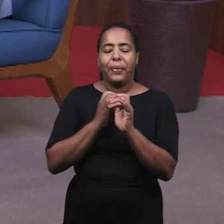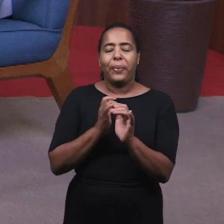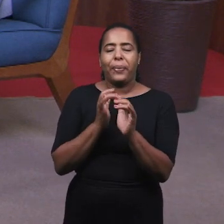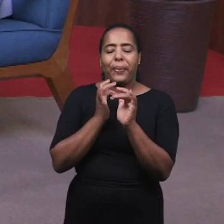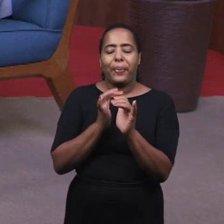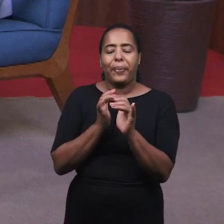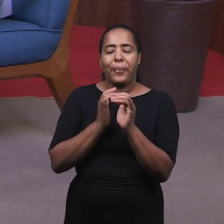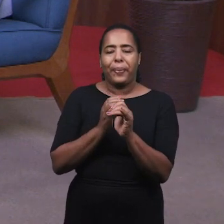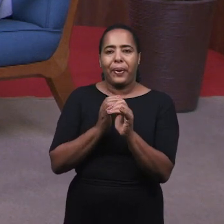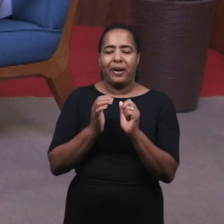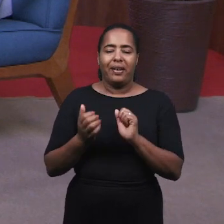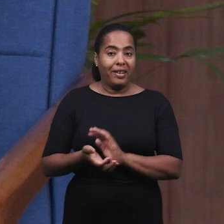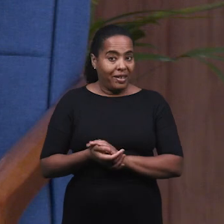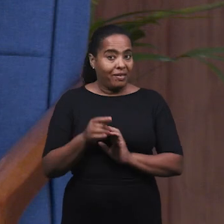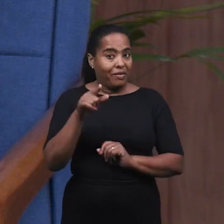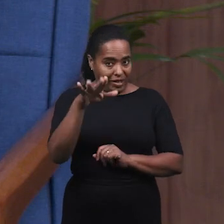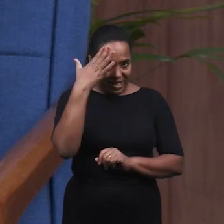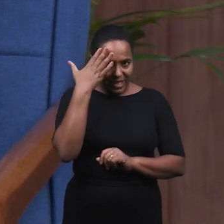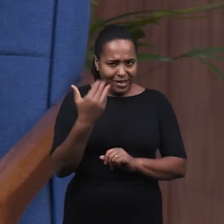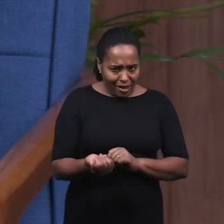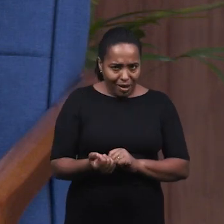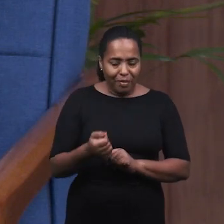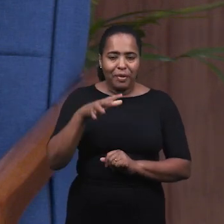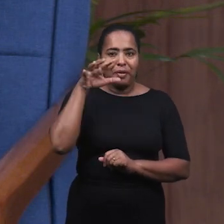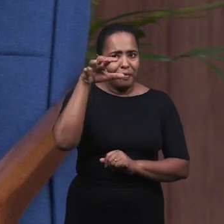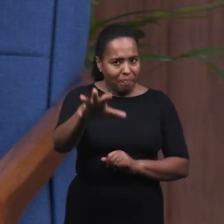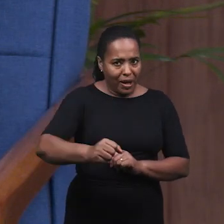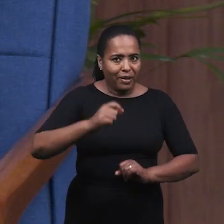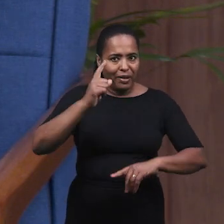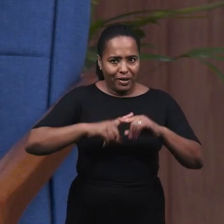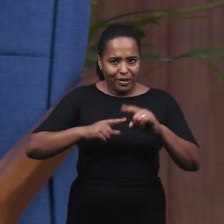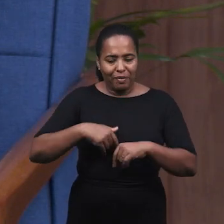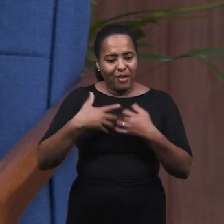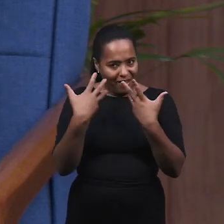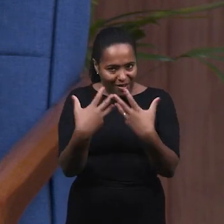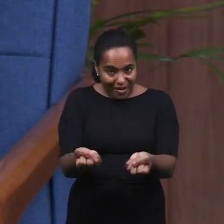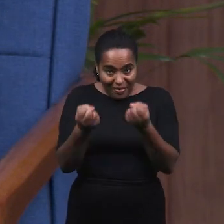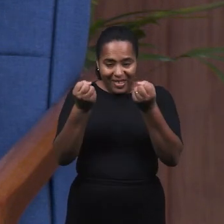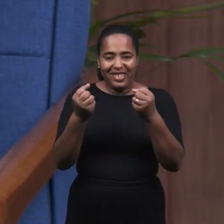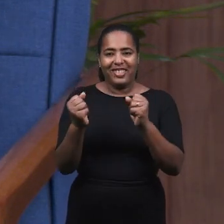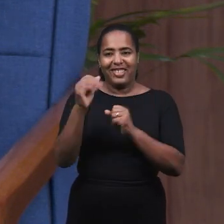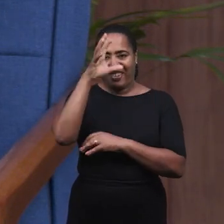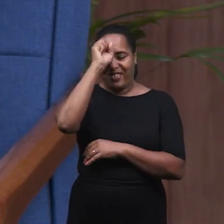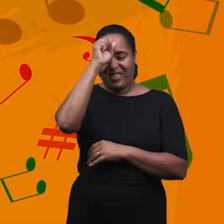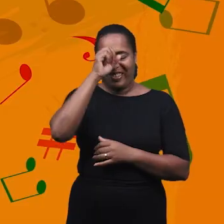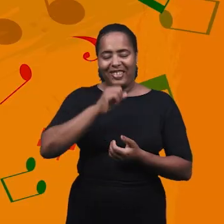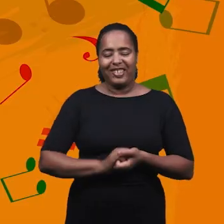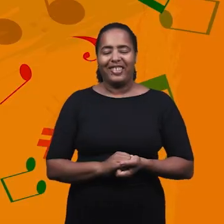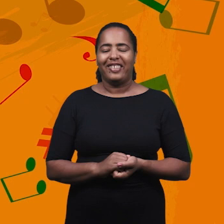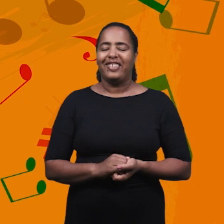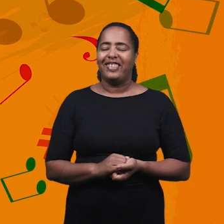clame, dans la flûte douce. Donc, vous savez déjà, prenez votre instrument et nous allons apprendre.